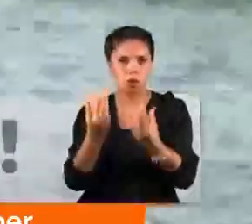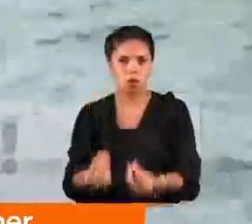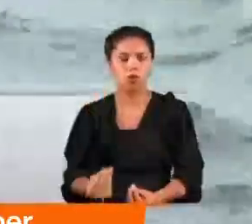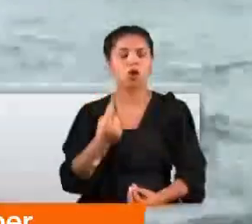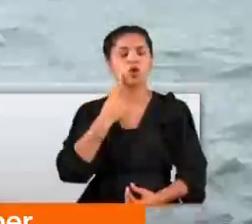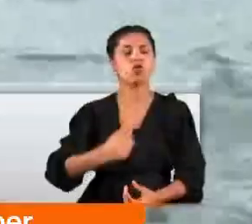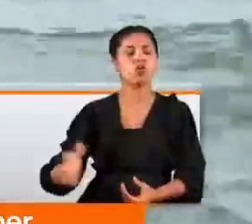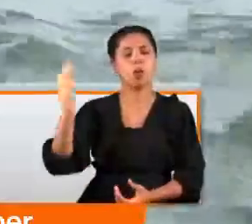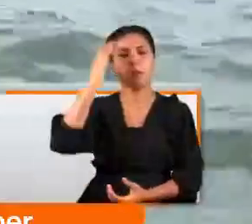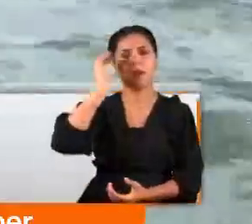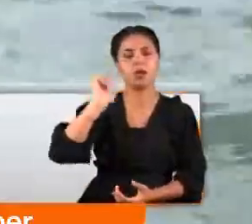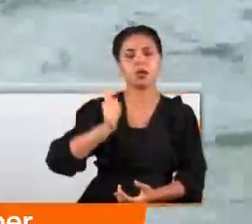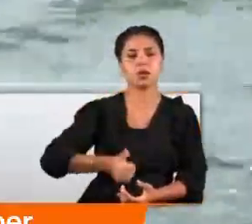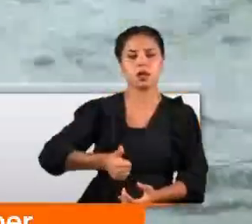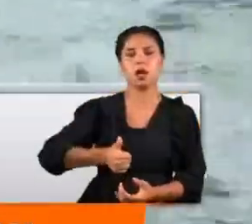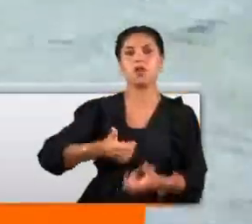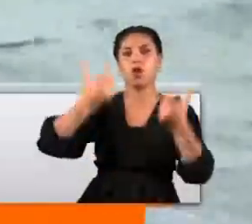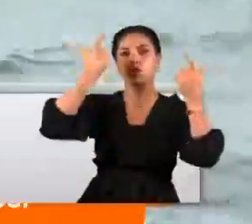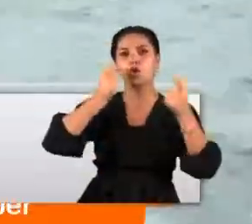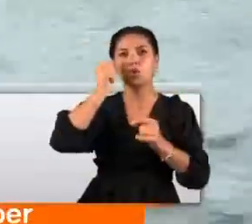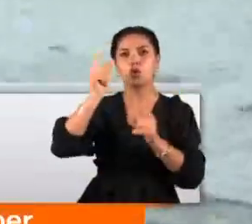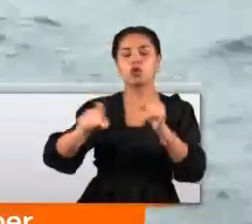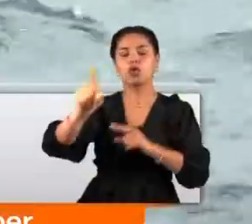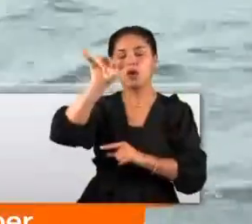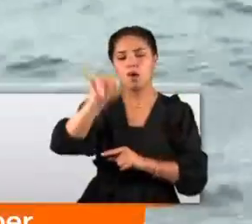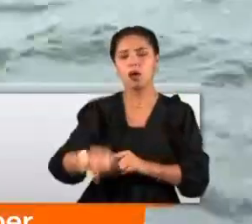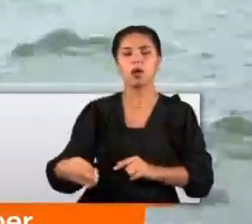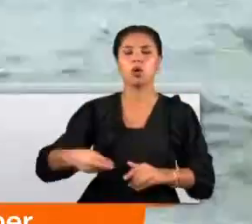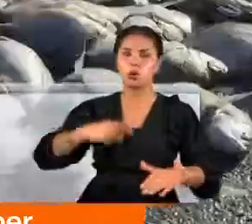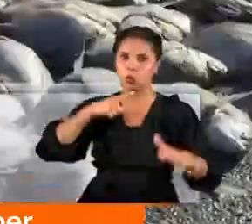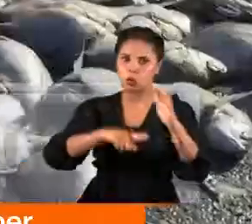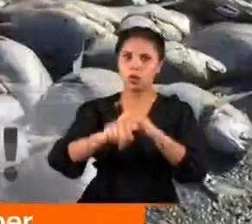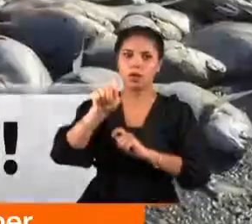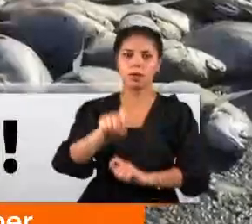Cumhuriyet Başsavcılığı'na sorunlar hakkında suç duyurusunda